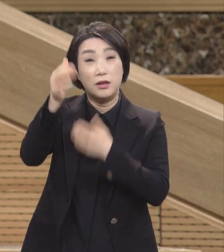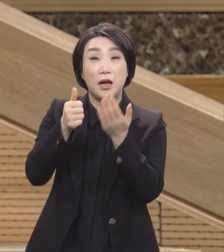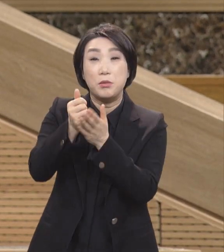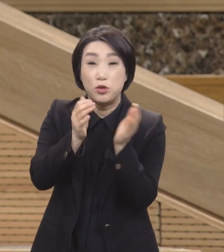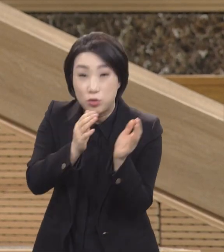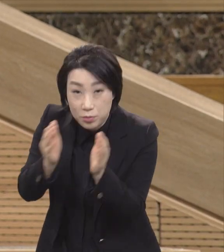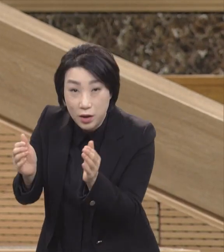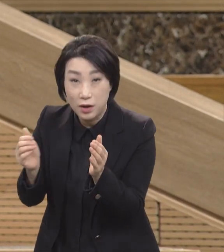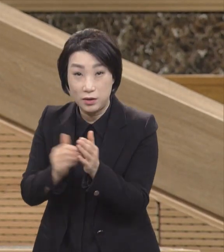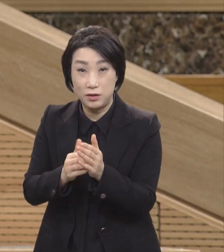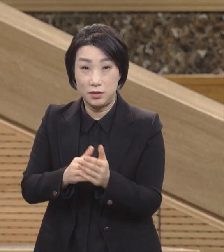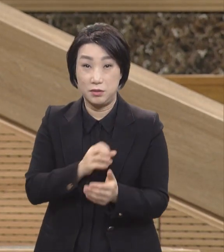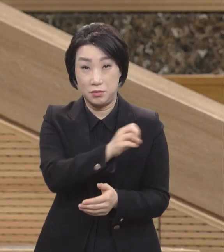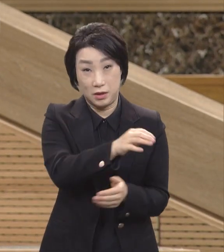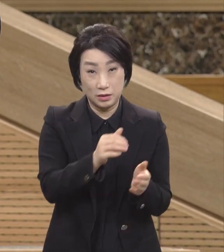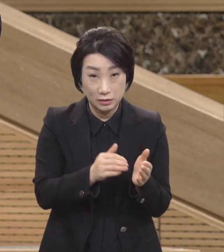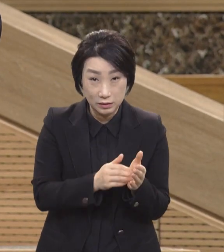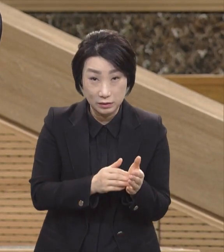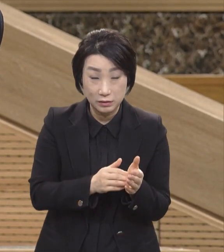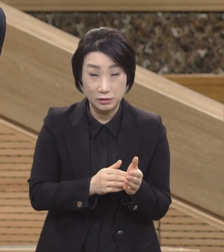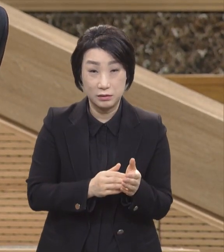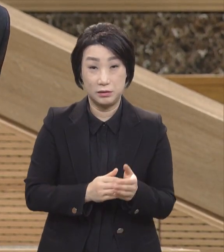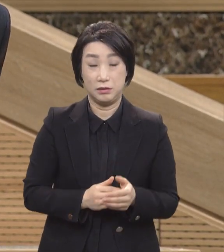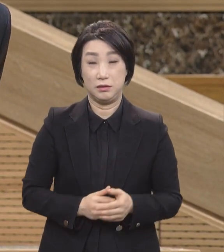하나님이 준비하셨다